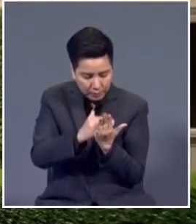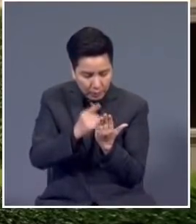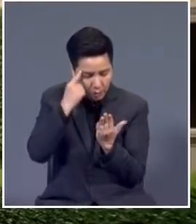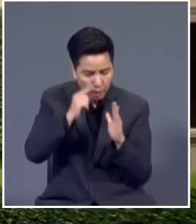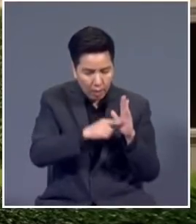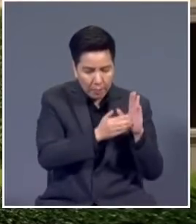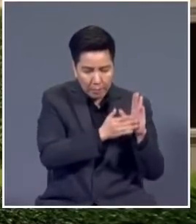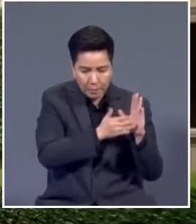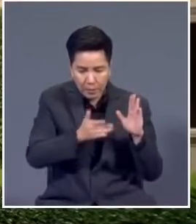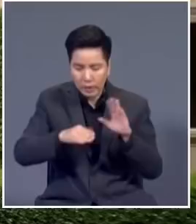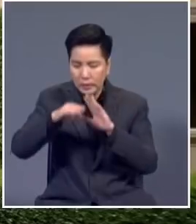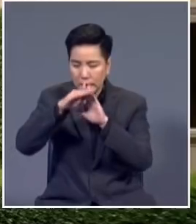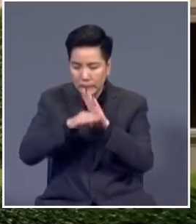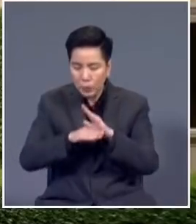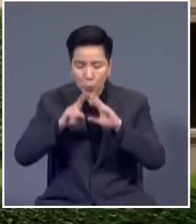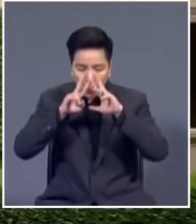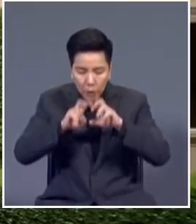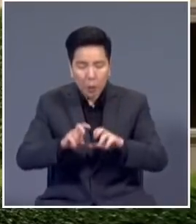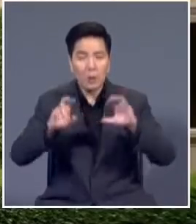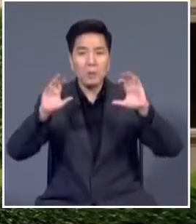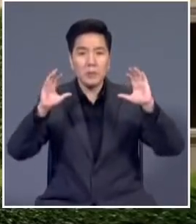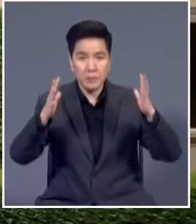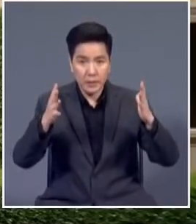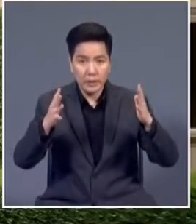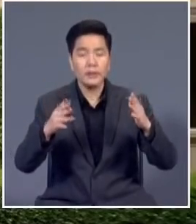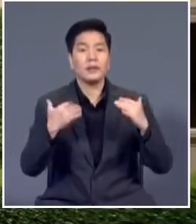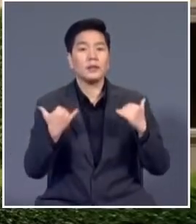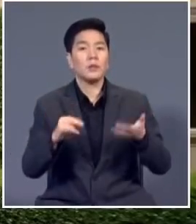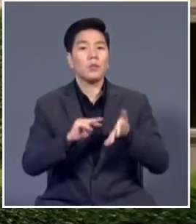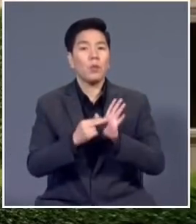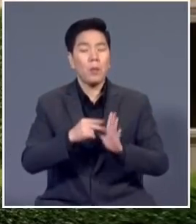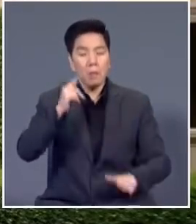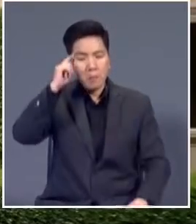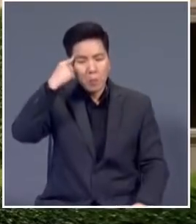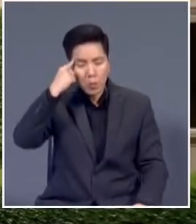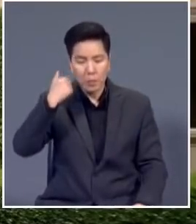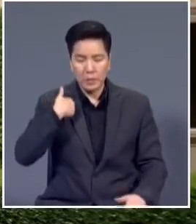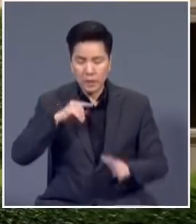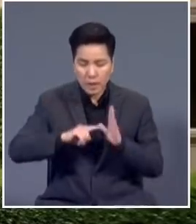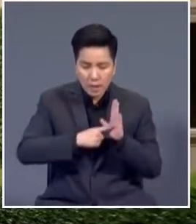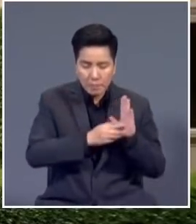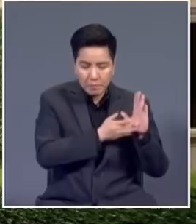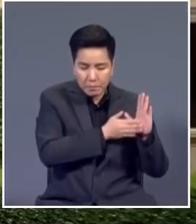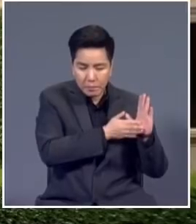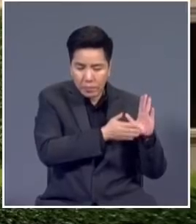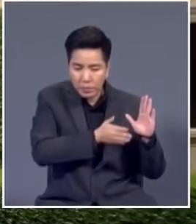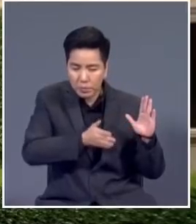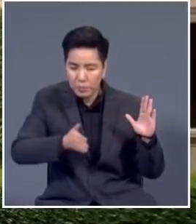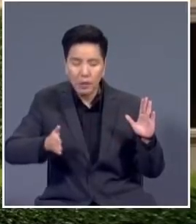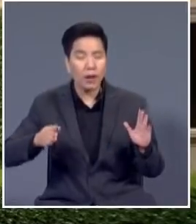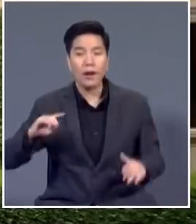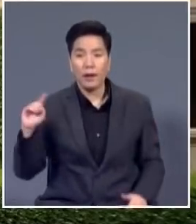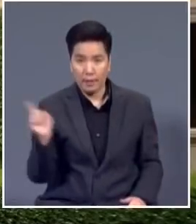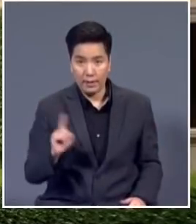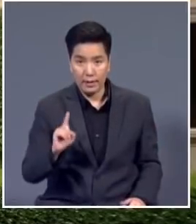ไม่เกิดกระบวนการคิดวิเคราะห์นะครับไม่รู้ว่ามันมีชีวิตจิตใจอย่างไรจิตวิญญาณอย่างไรในตัวหนังสือเหล่านั้นนะ